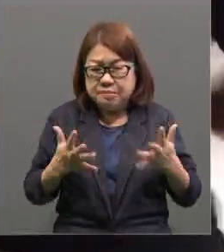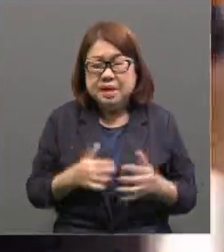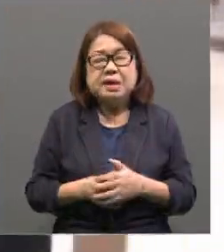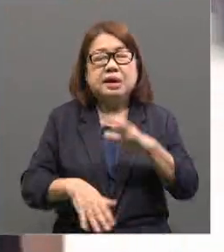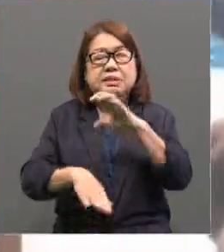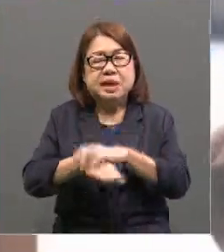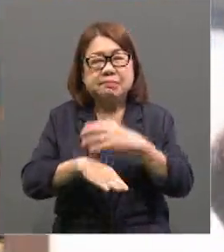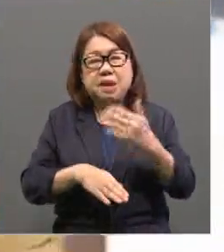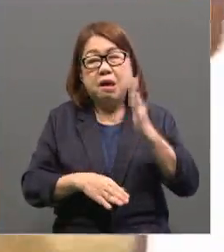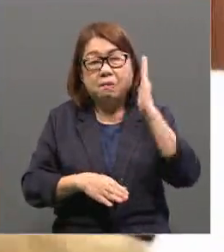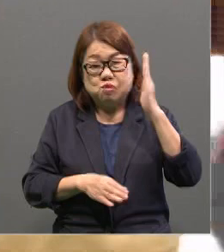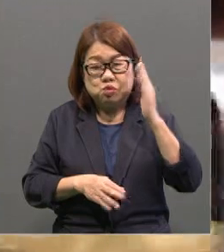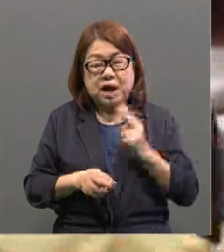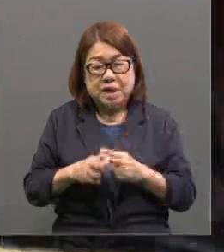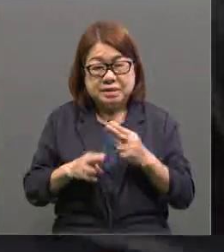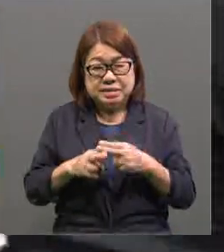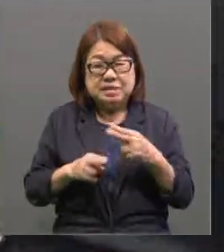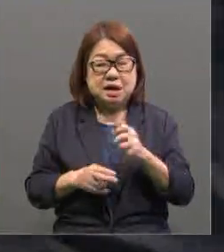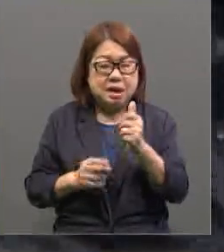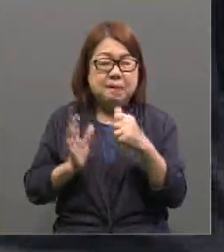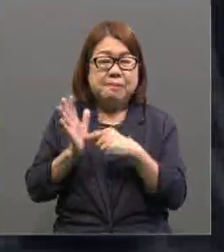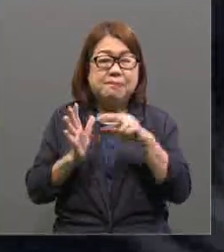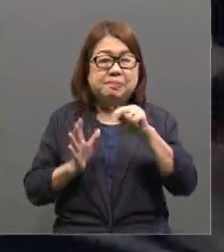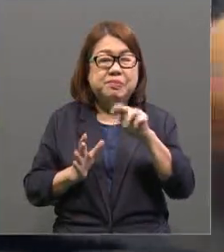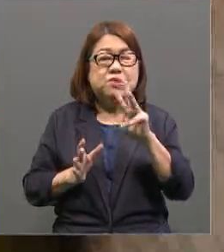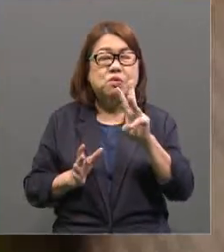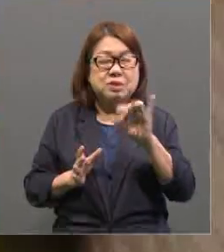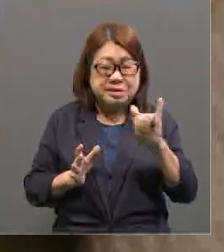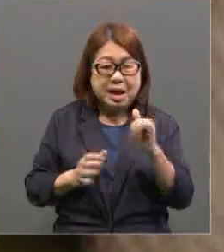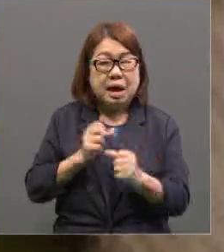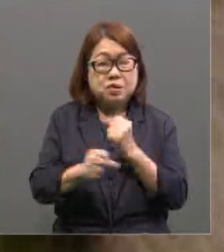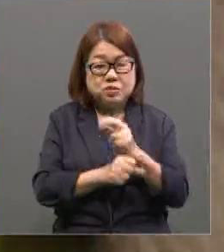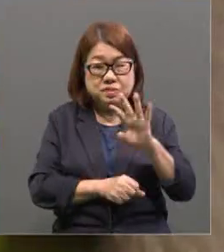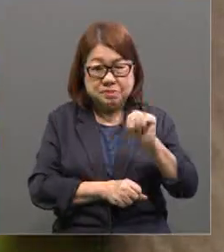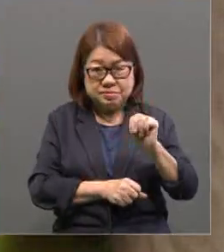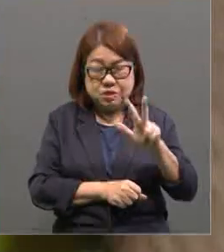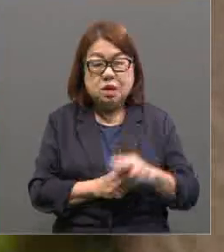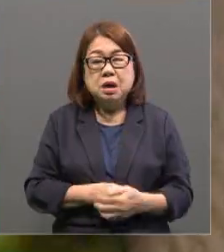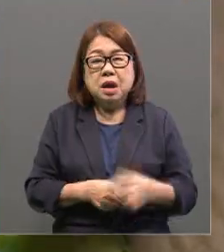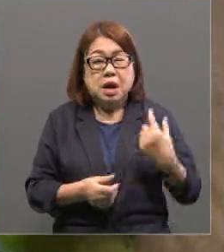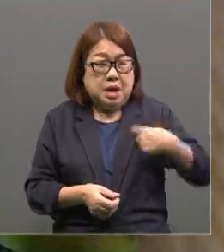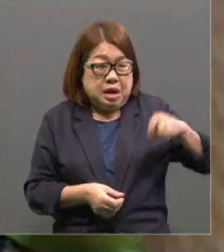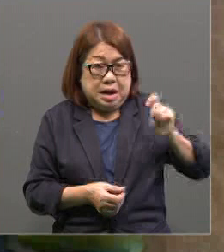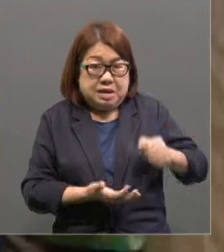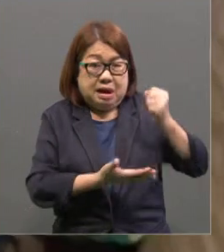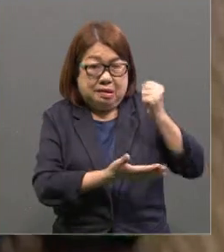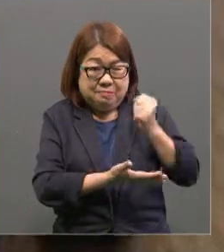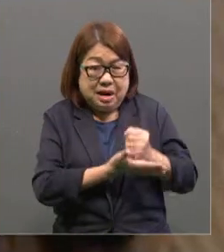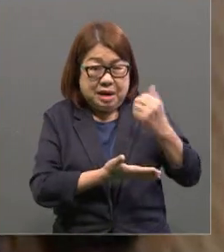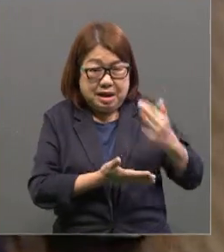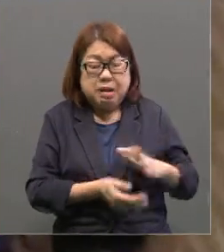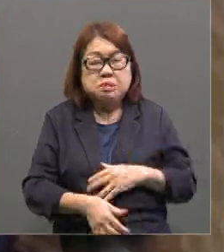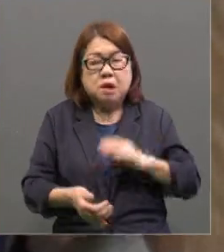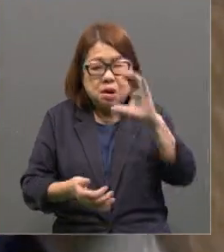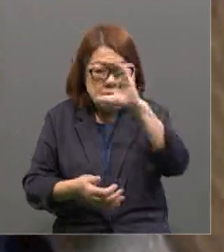นายอำนวยหรือว่าในหน่วยอายุ 43ปีเนี่ยนะครับเป็นผู้ต้องหาตามหมายจับศาลจังหวัดทุ่งสงลงวันที่ 29เมษายน